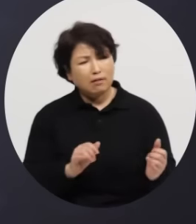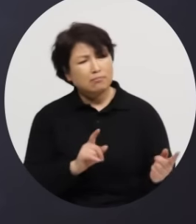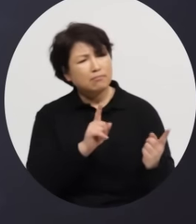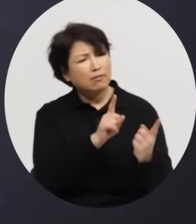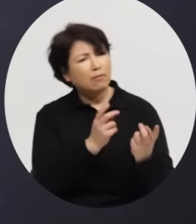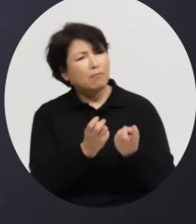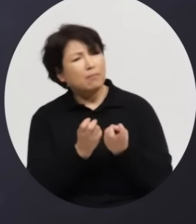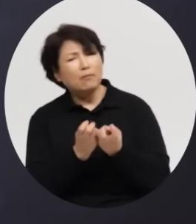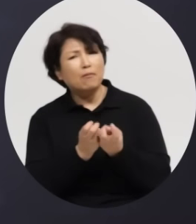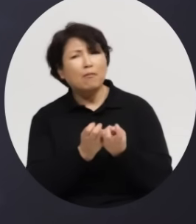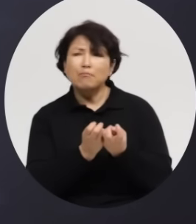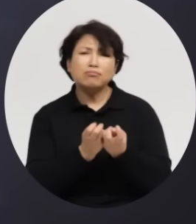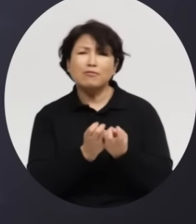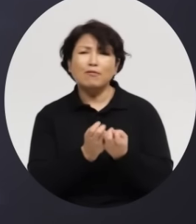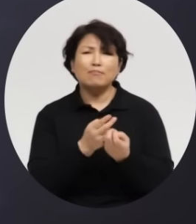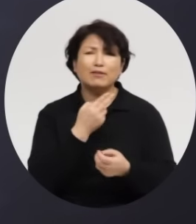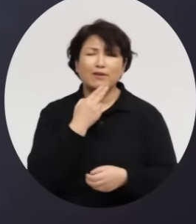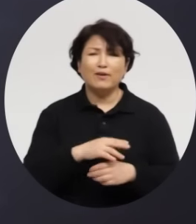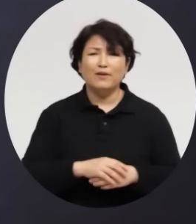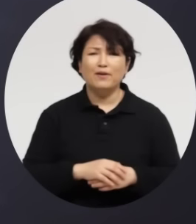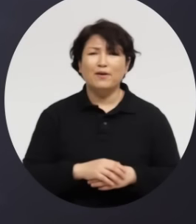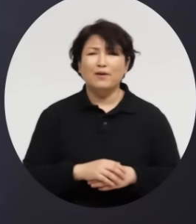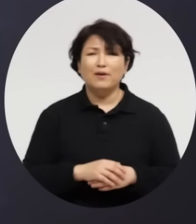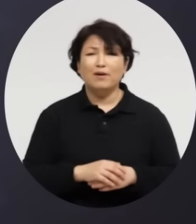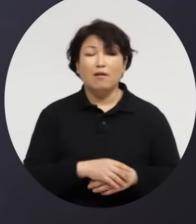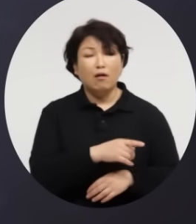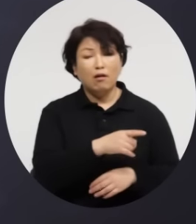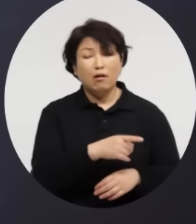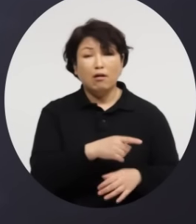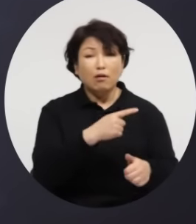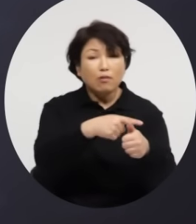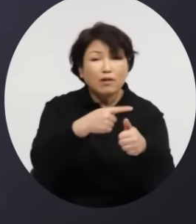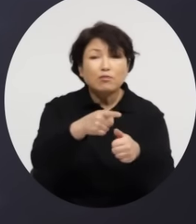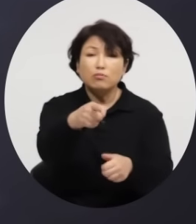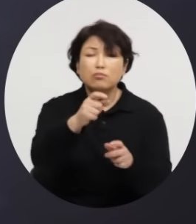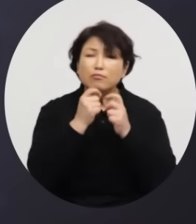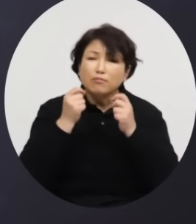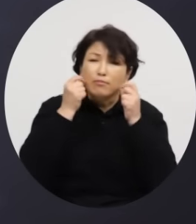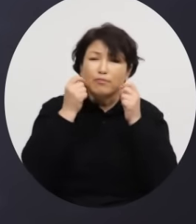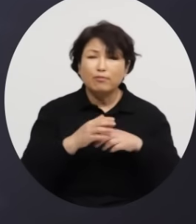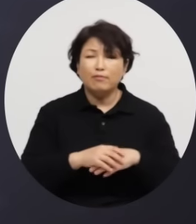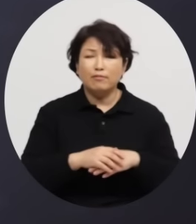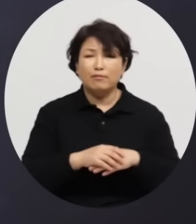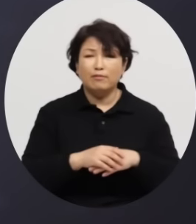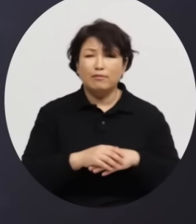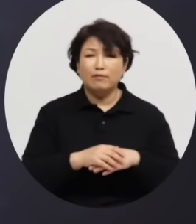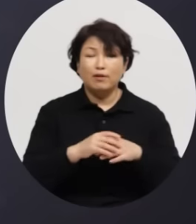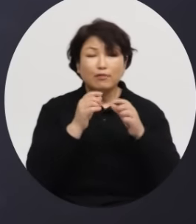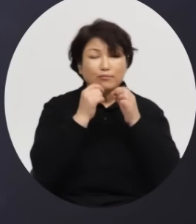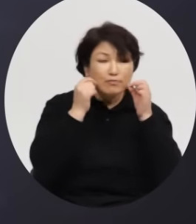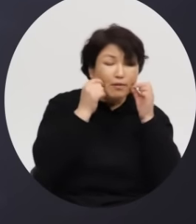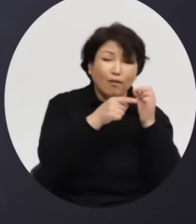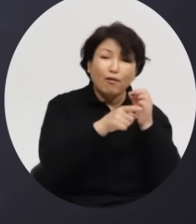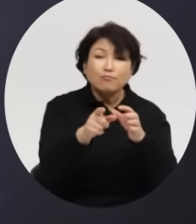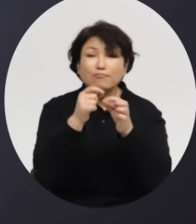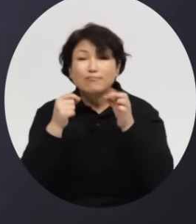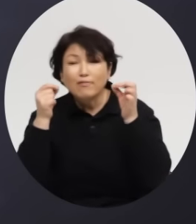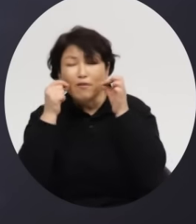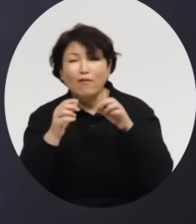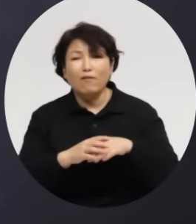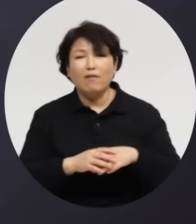사람을 어떻게 대한다 이게 없어요. 욕을 해도 웃고 웃어도 웃고 이렇게 대하면 제일 좋지. 안